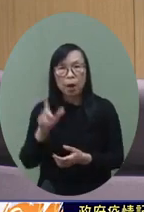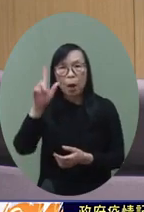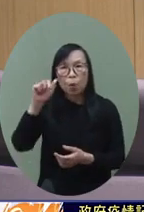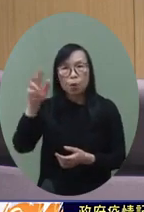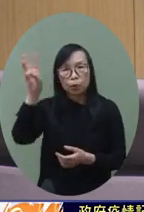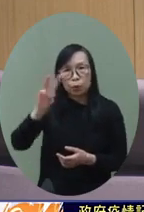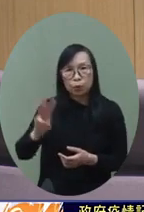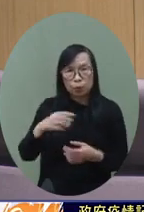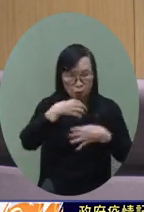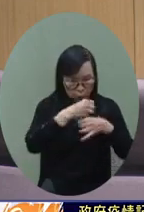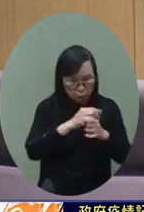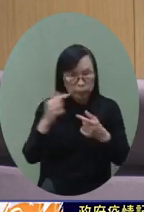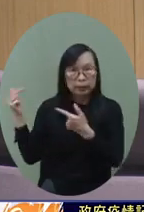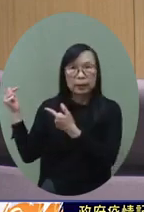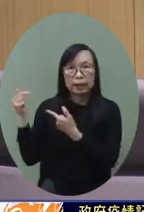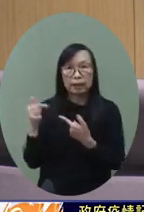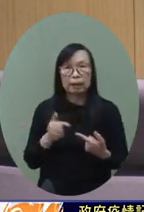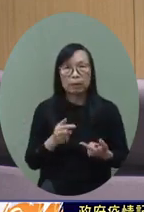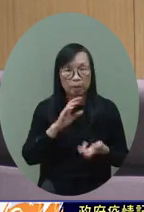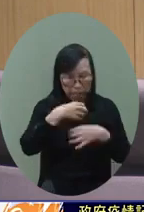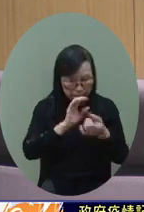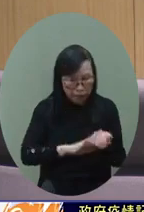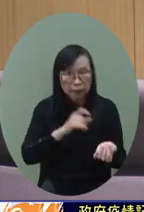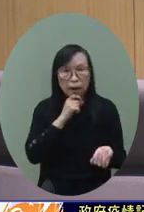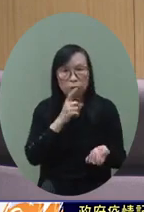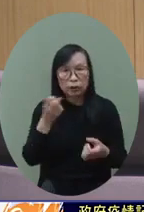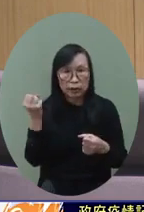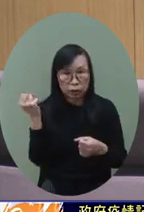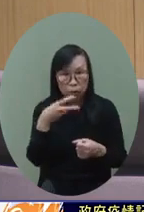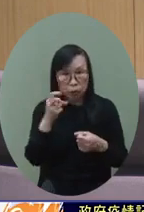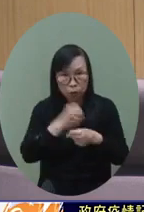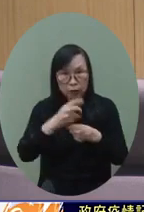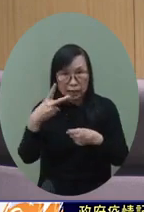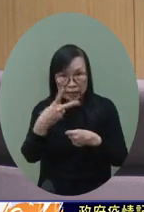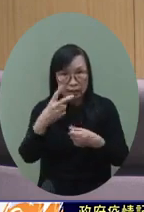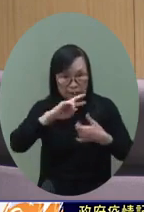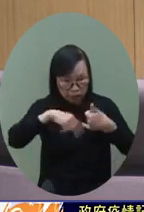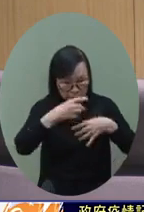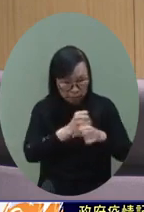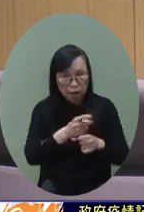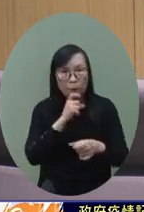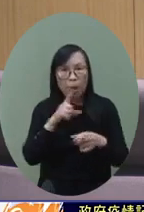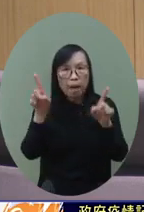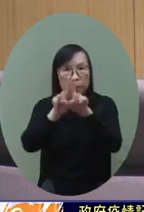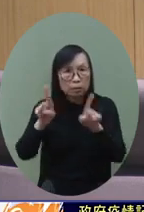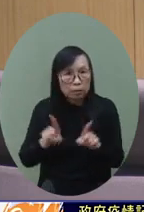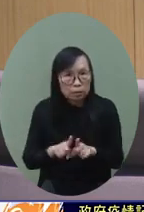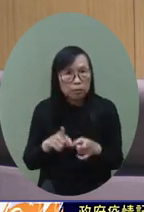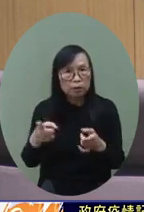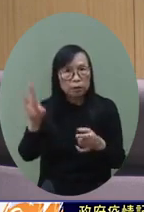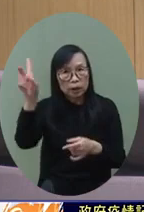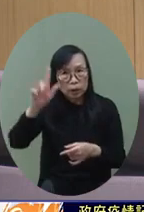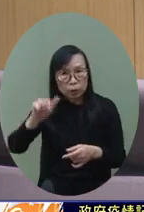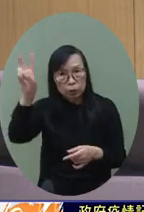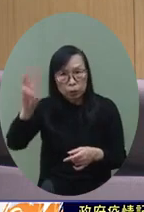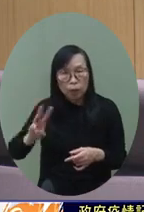水樣本持續係即係呈陽性，所以要做第二次檢測。咁有冇話其實有個標準係話，如果佢嗰啲污水要